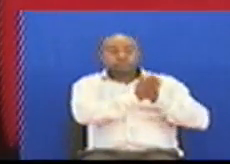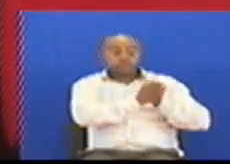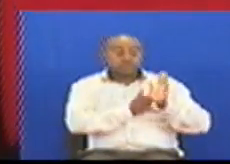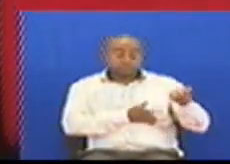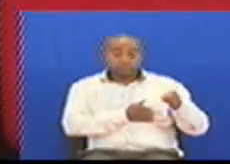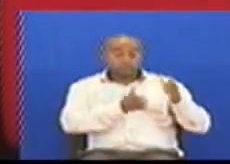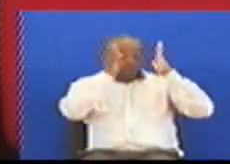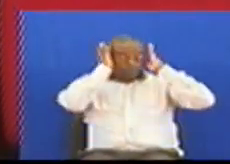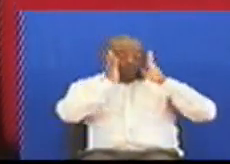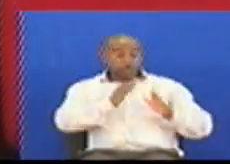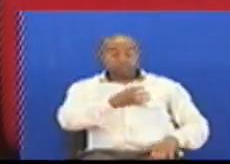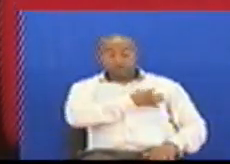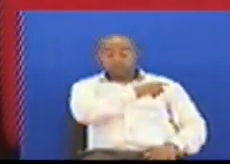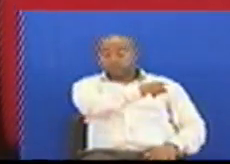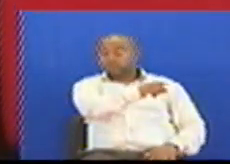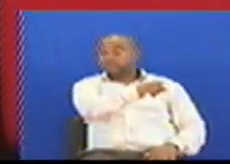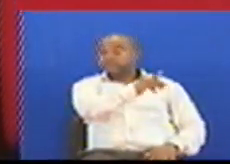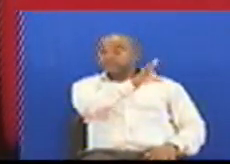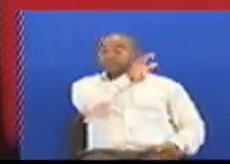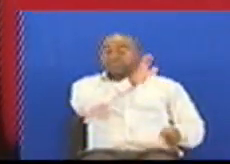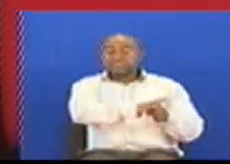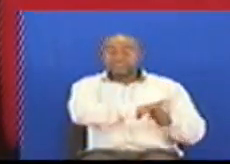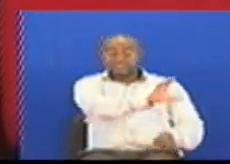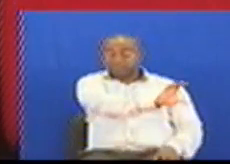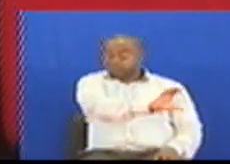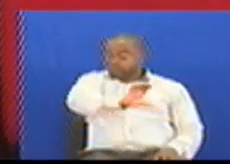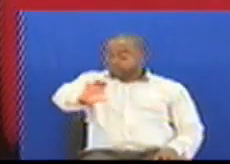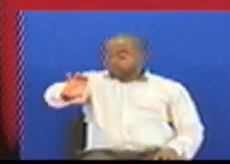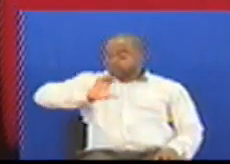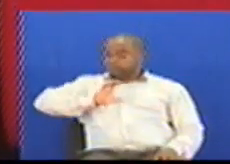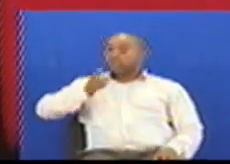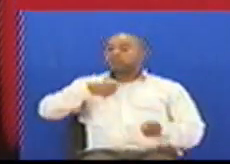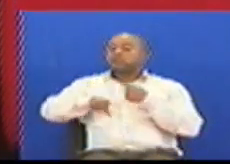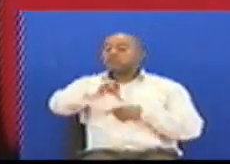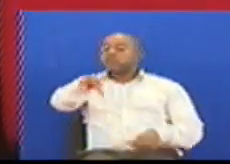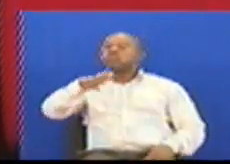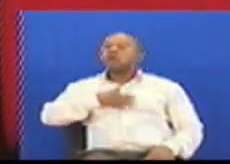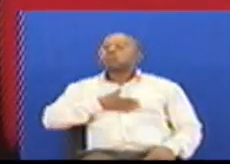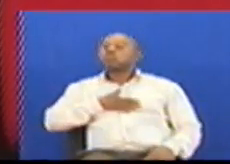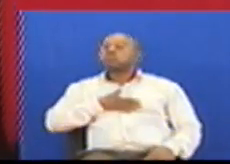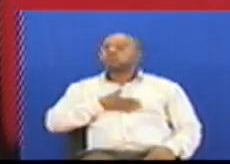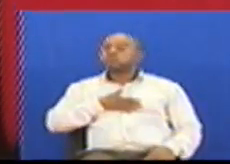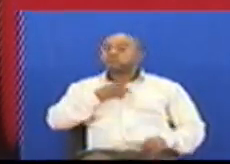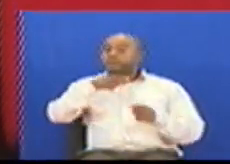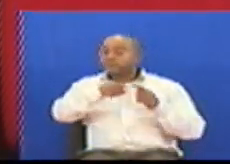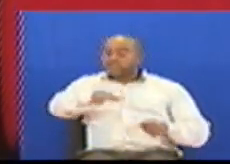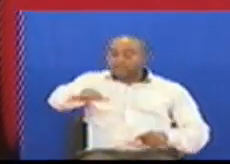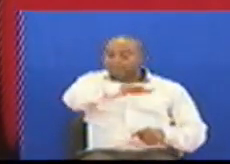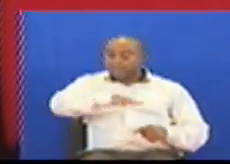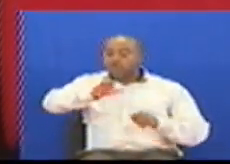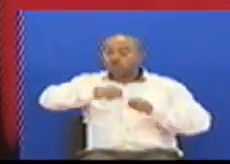kwa kutoa fedha nyingi kwenye jimbo la kwangu. Fedha hizo ziko kwenye maeneo ya